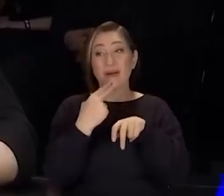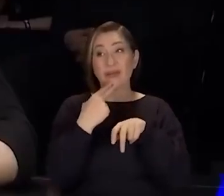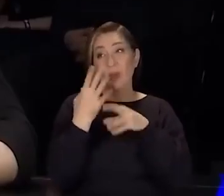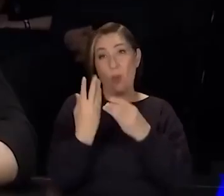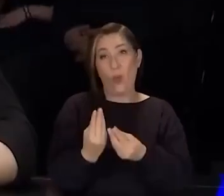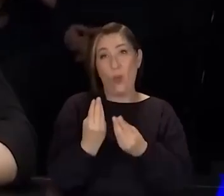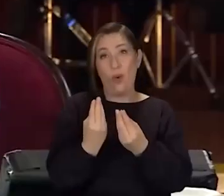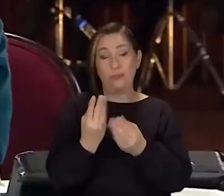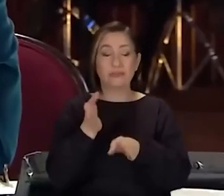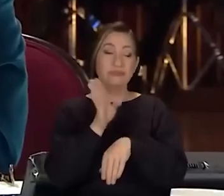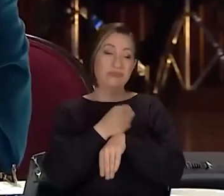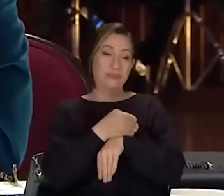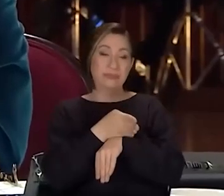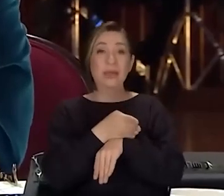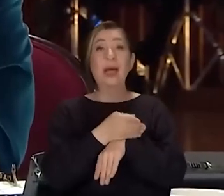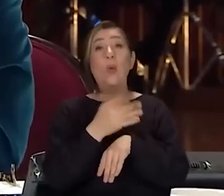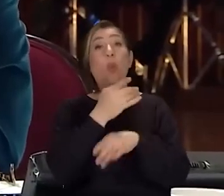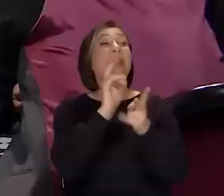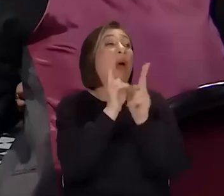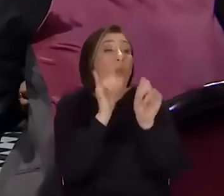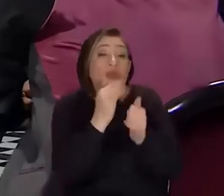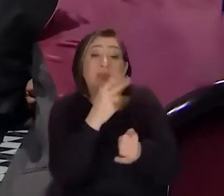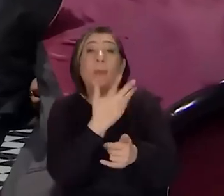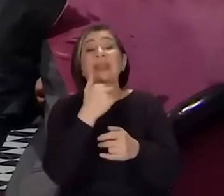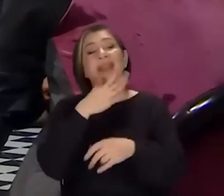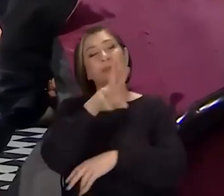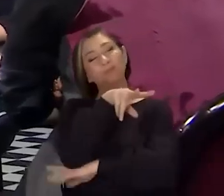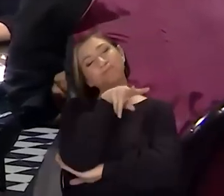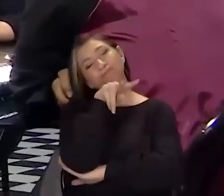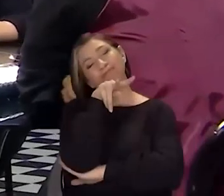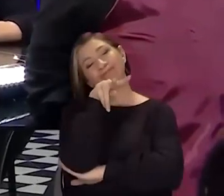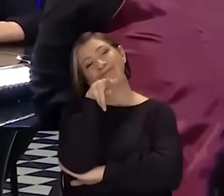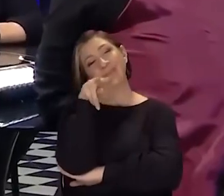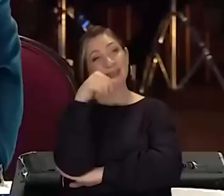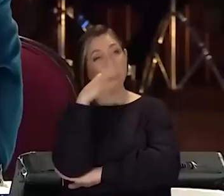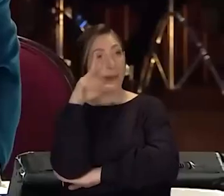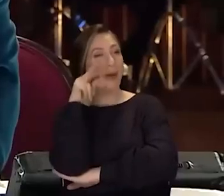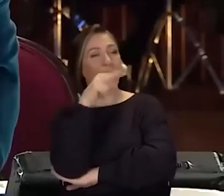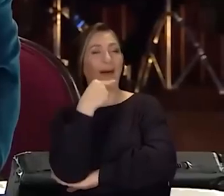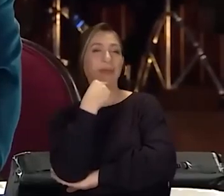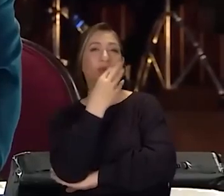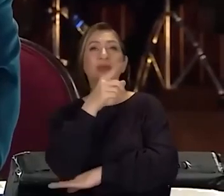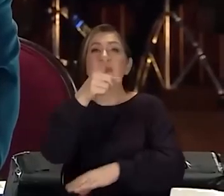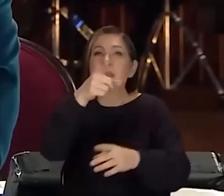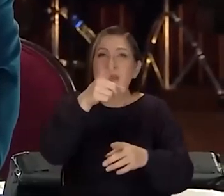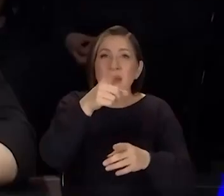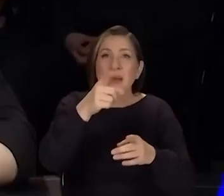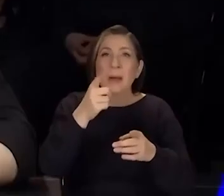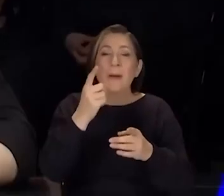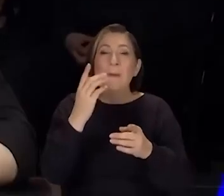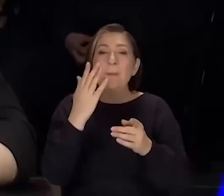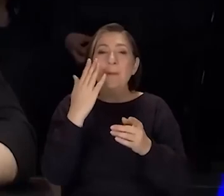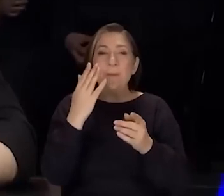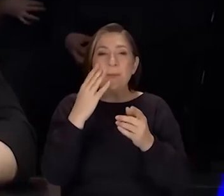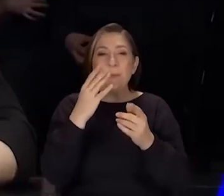oluyor. Ama ondan oyuncu... Deniz, ben... tabii ki ama denize bakıyor mesela. Denize bakan kadın oluyor. Yani sen pembe